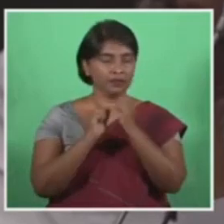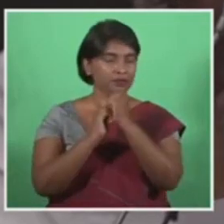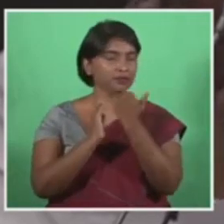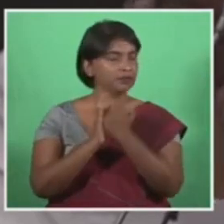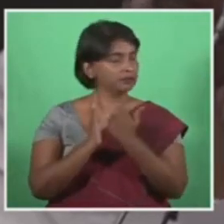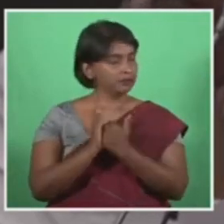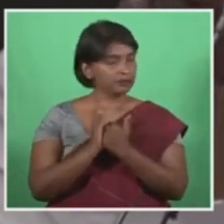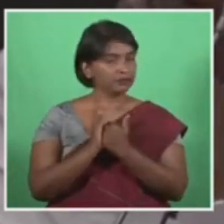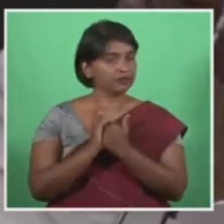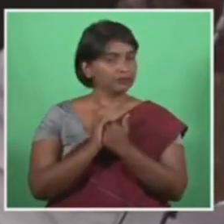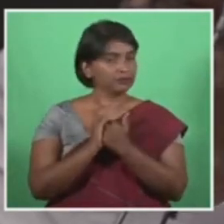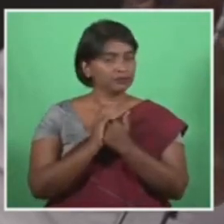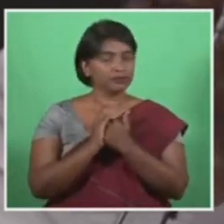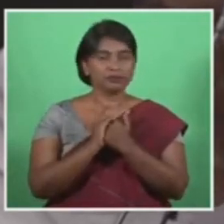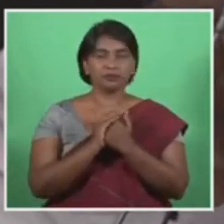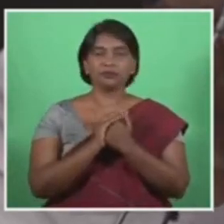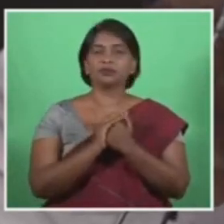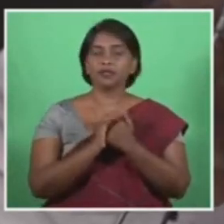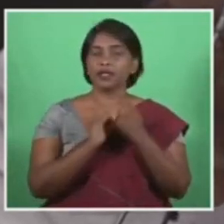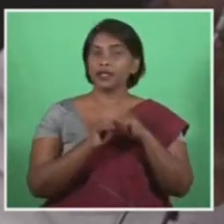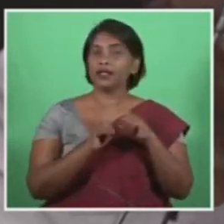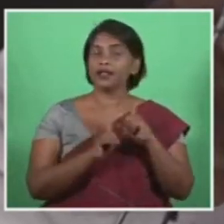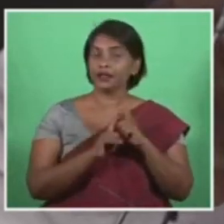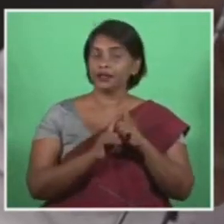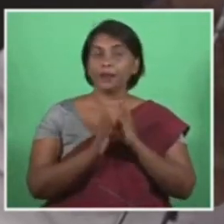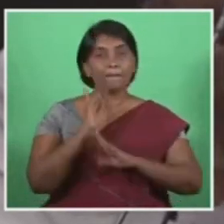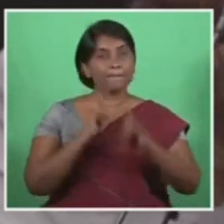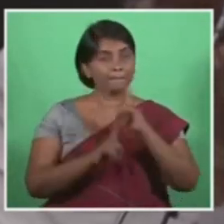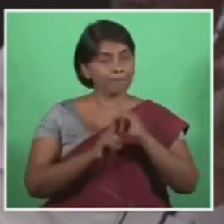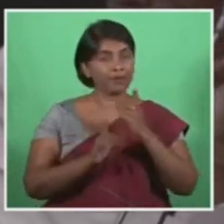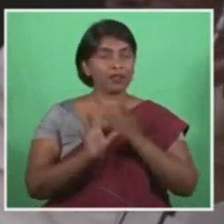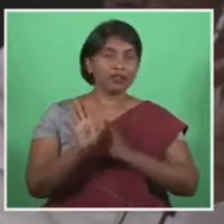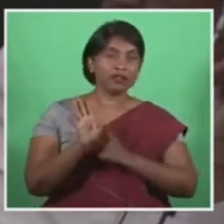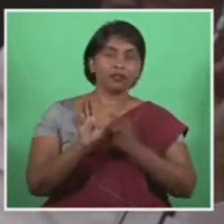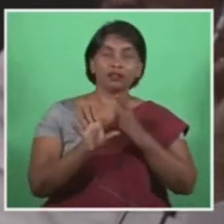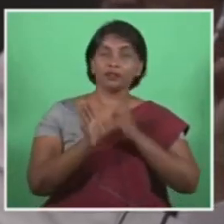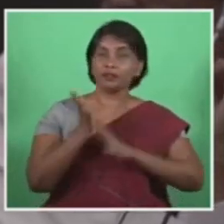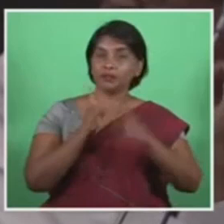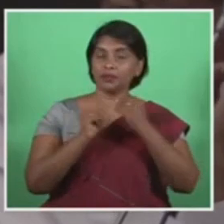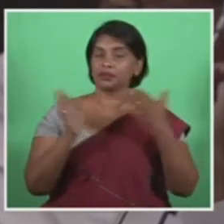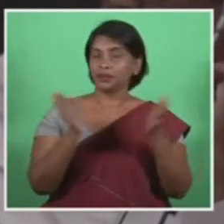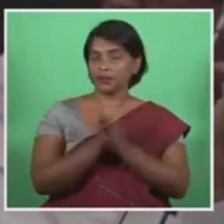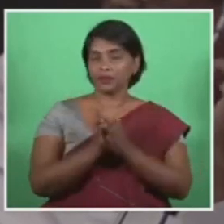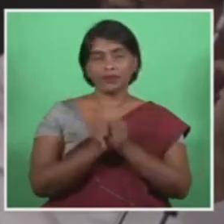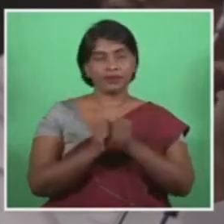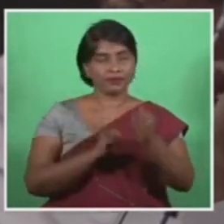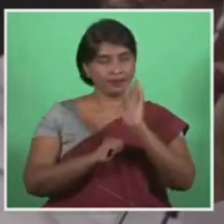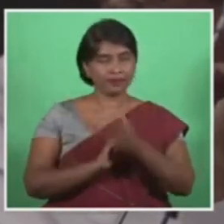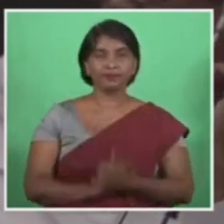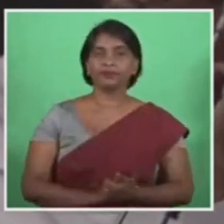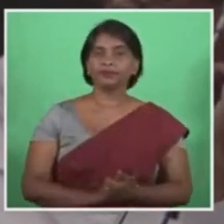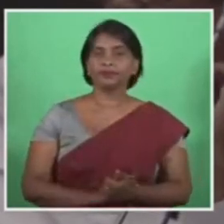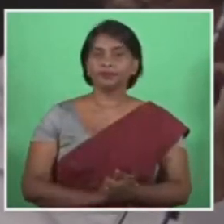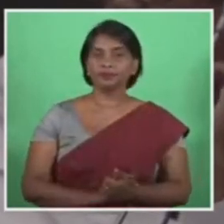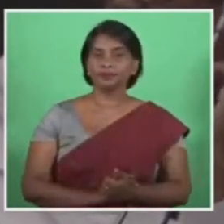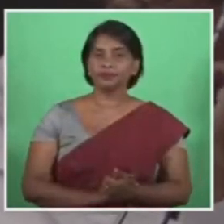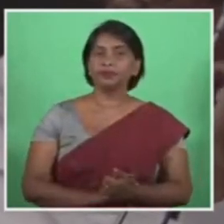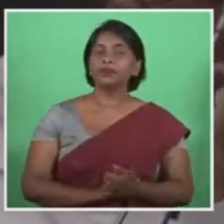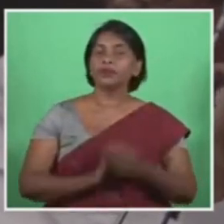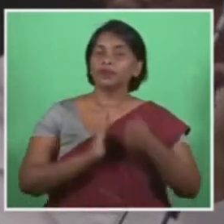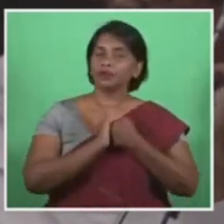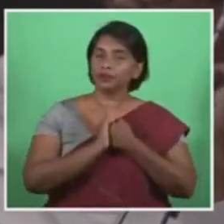වැඩපිළිවෙළවල් අධ්‍යාපන අමාත්‍යංශයත් තරුණ අමාත්‍යංශයත් විසින් සංවිධානය කර තිබෙනවා